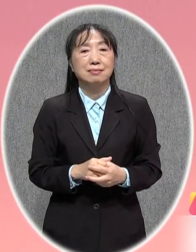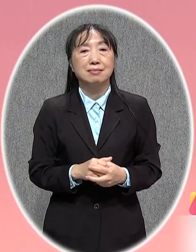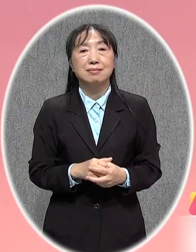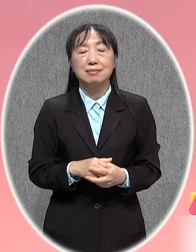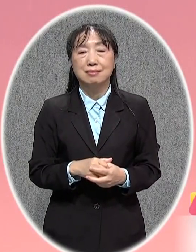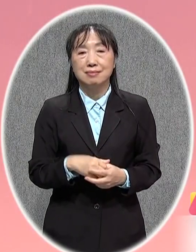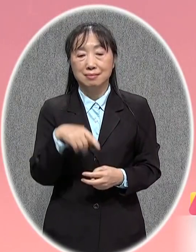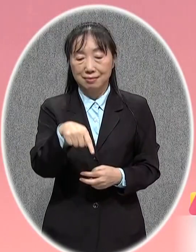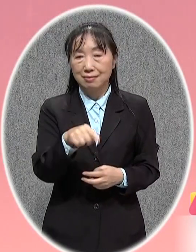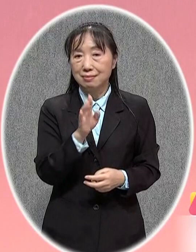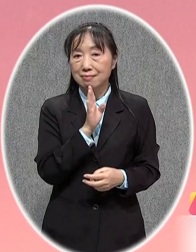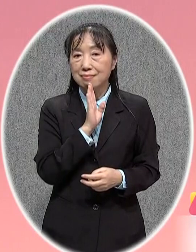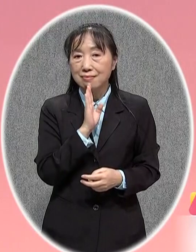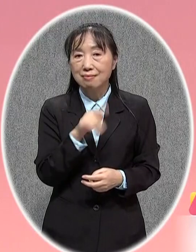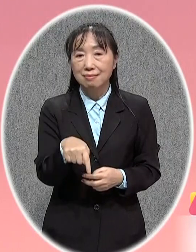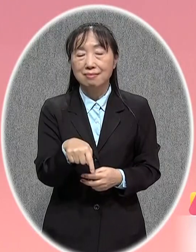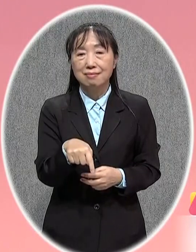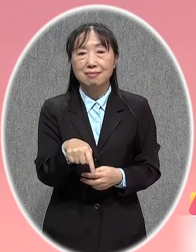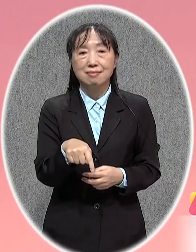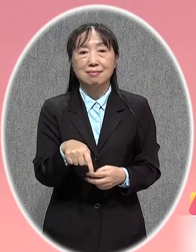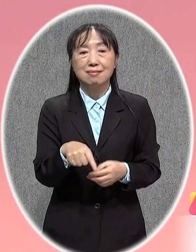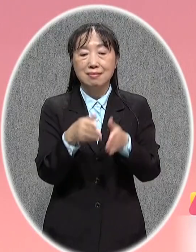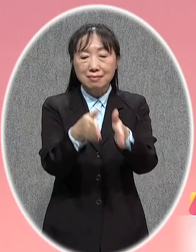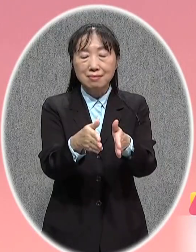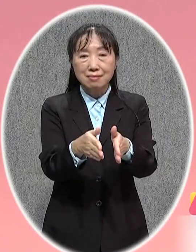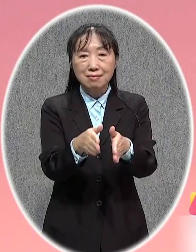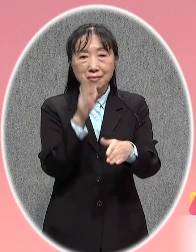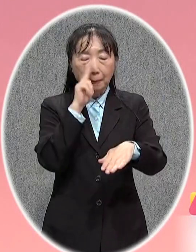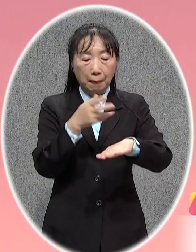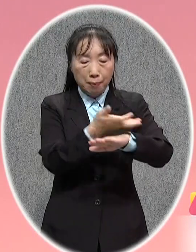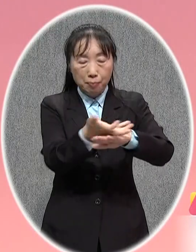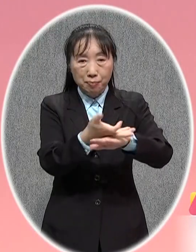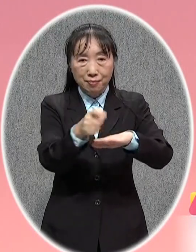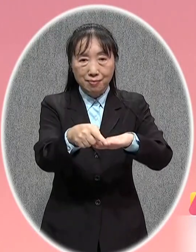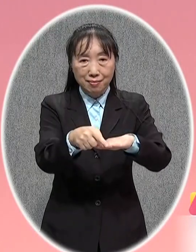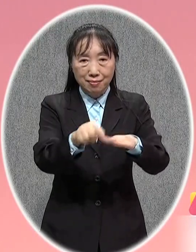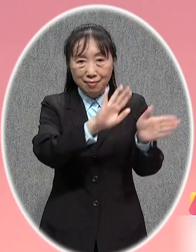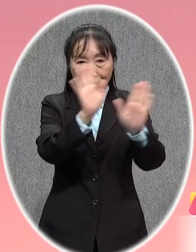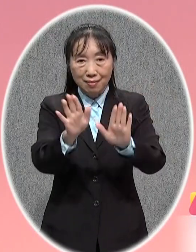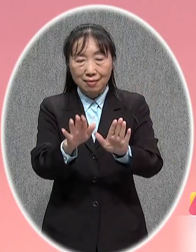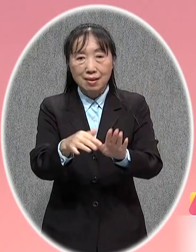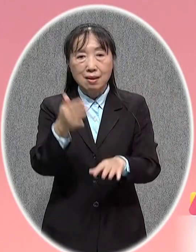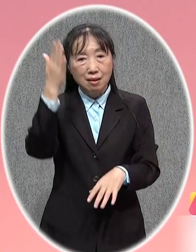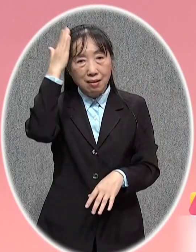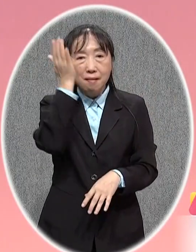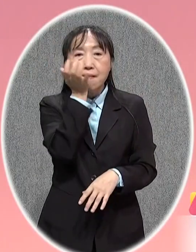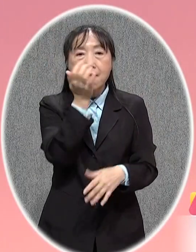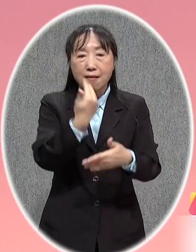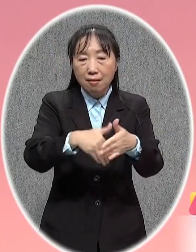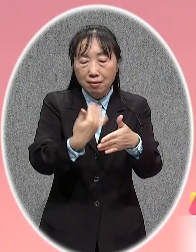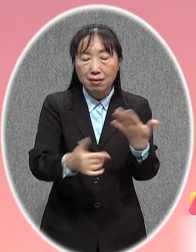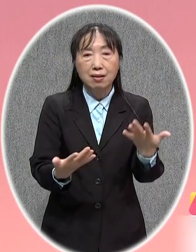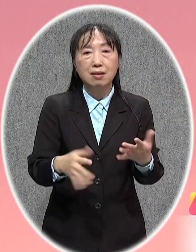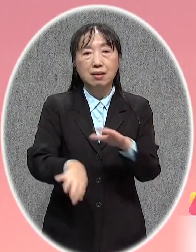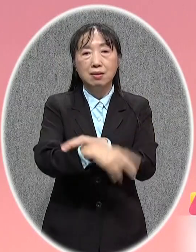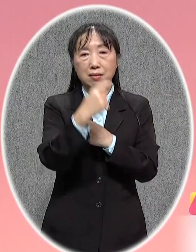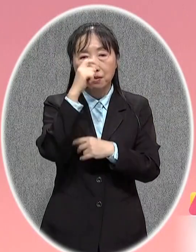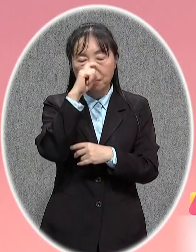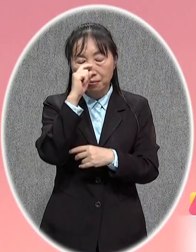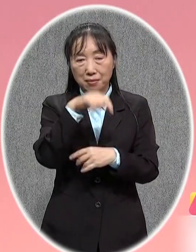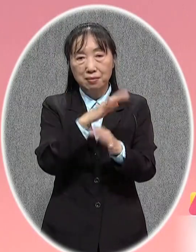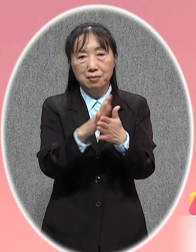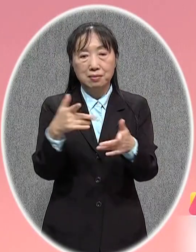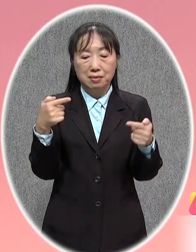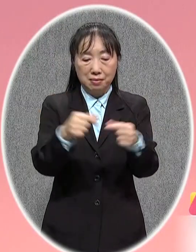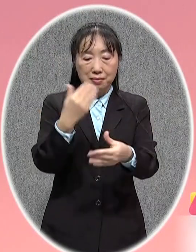而是呢，综合了对藻礁生态系减煤、减空污、减碳，甚至呢